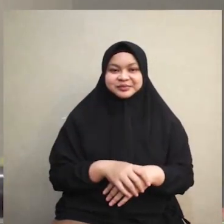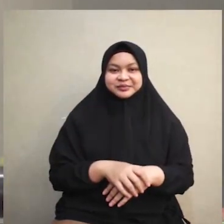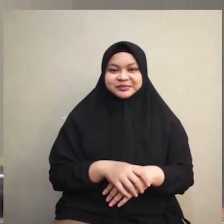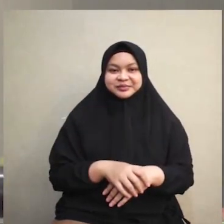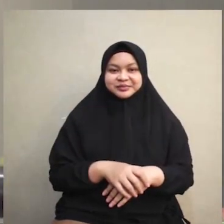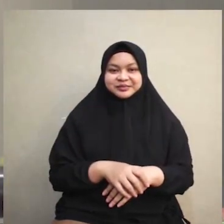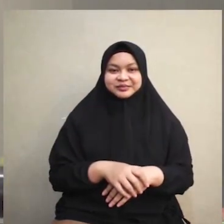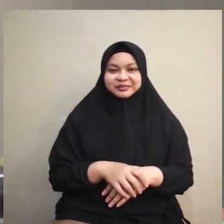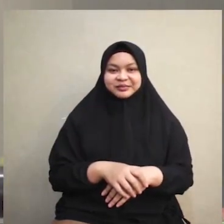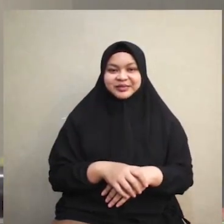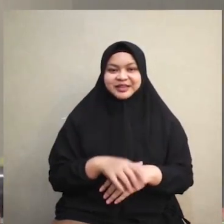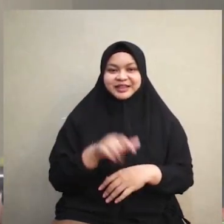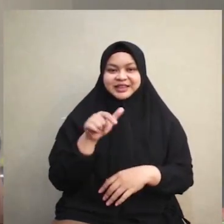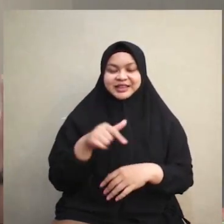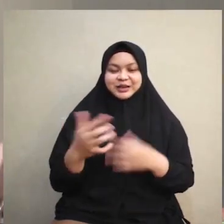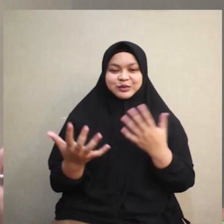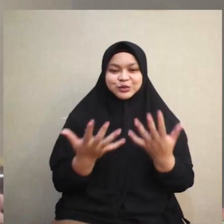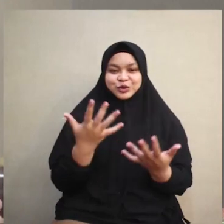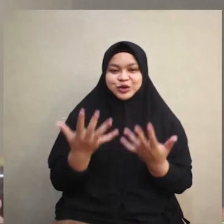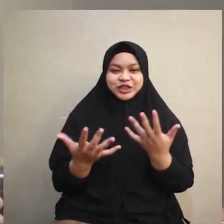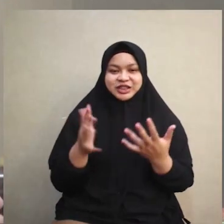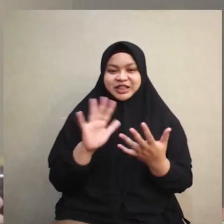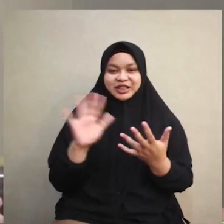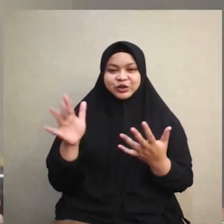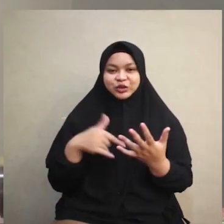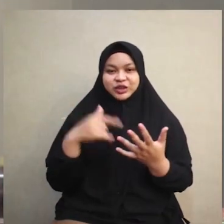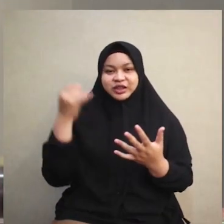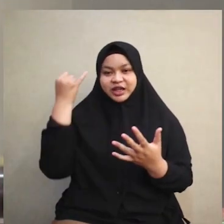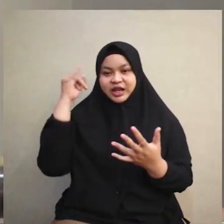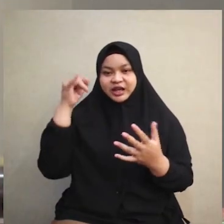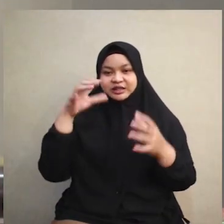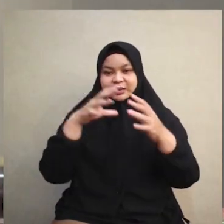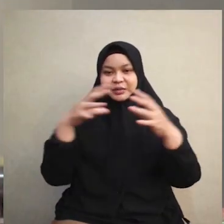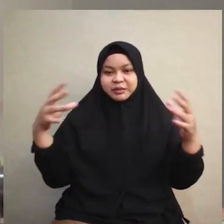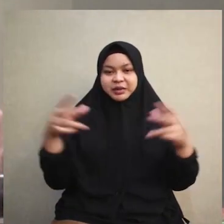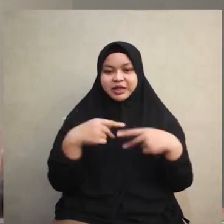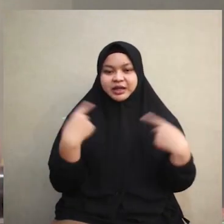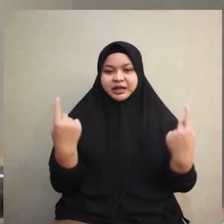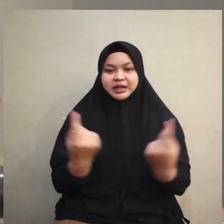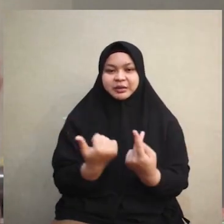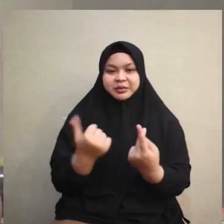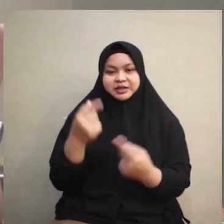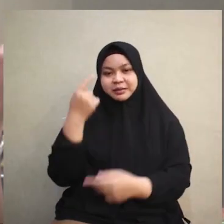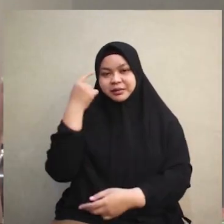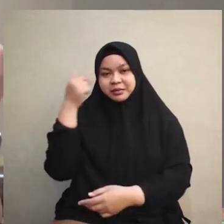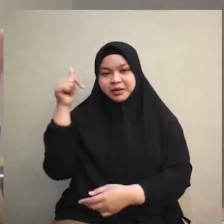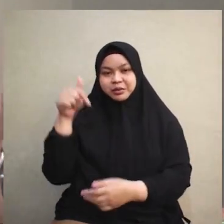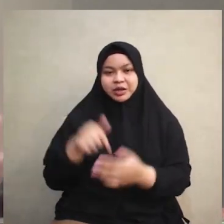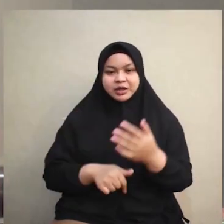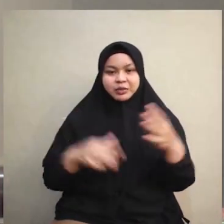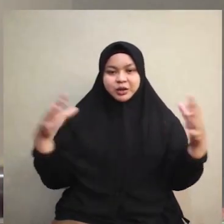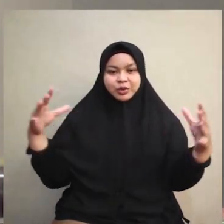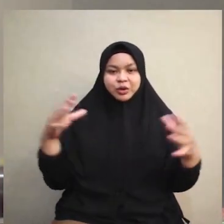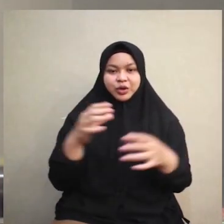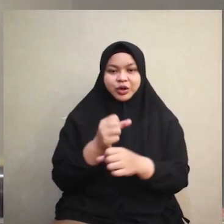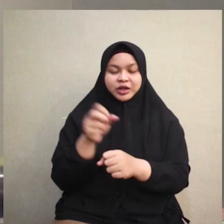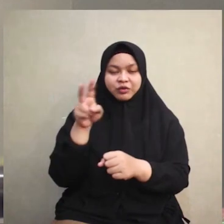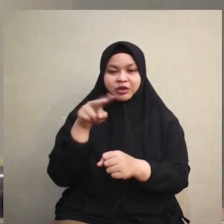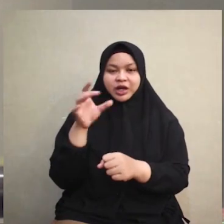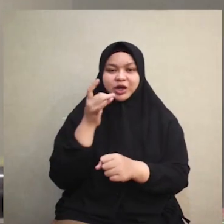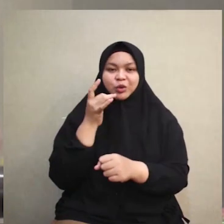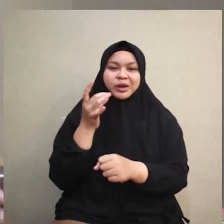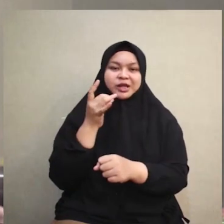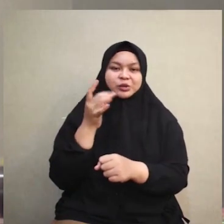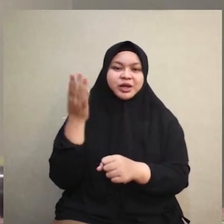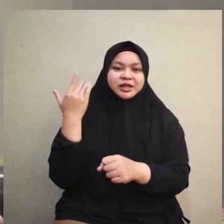Jadi mungkin ini nggak yang gagasan yang begitu besar gitu tapi kita bisa berkaca misalnya dari concluding observation aja misalnya di situ